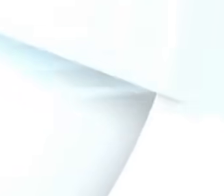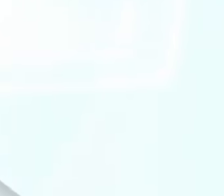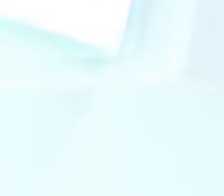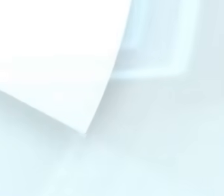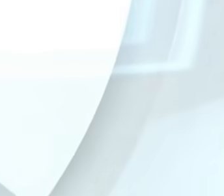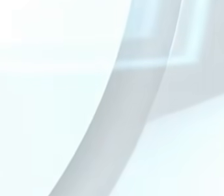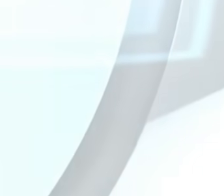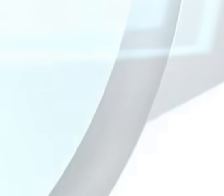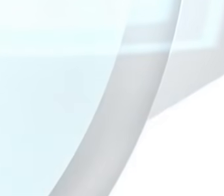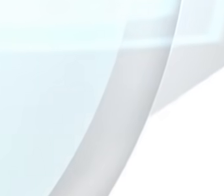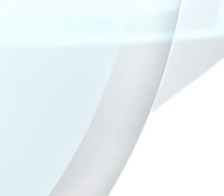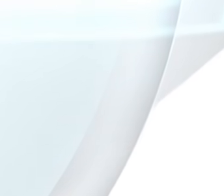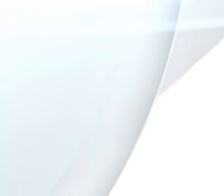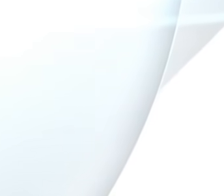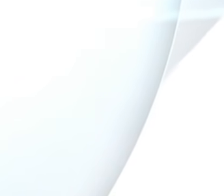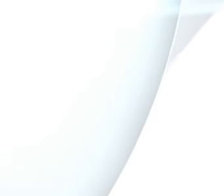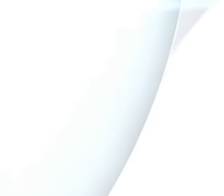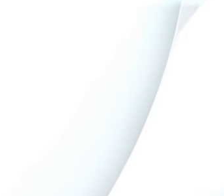Patrol!